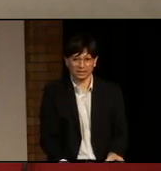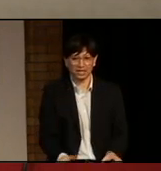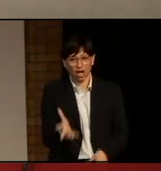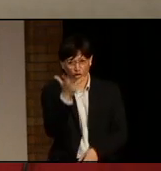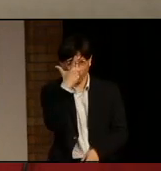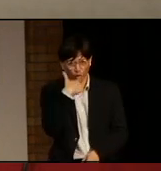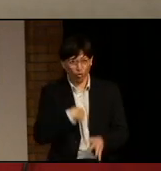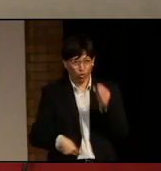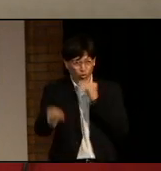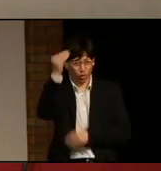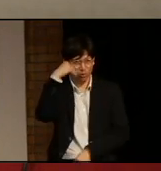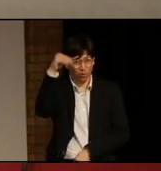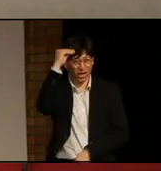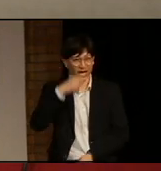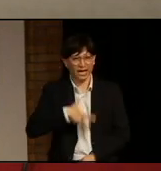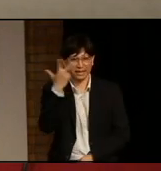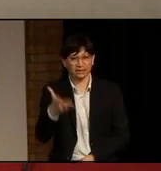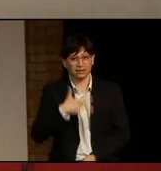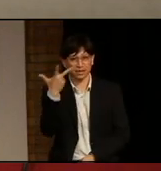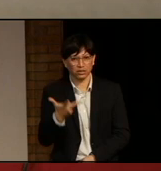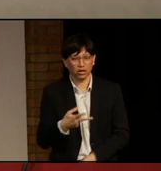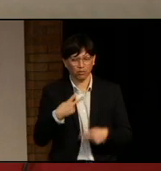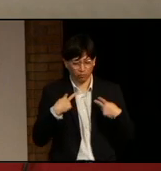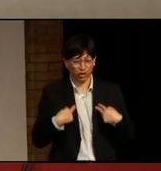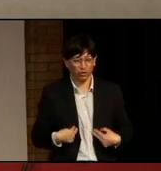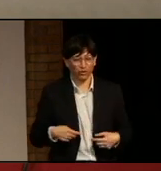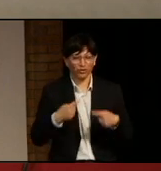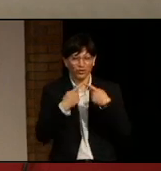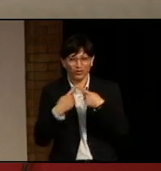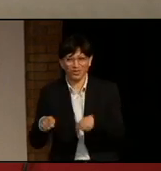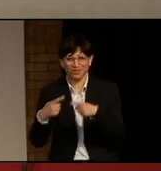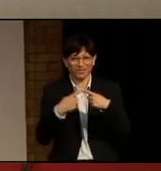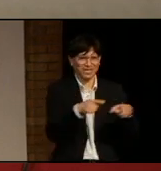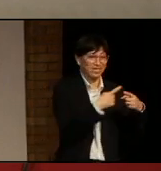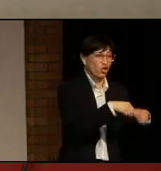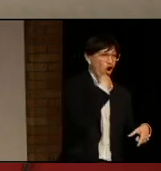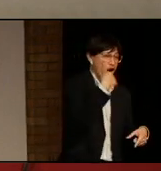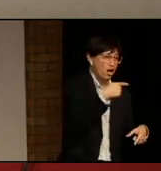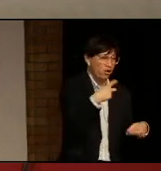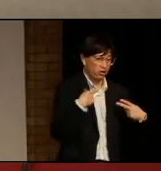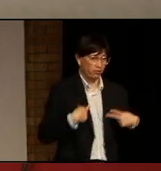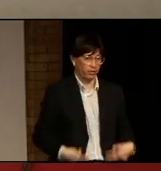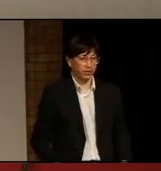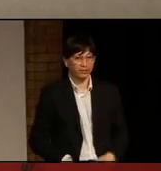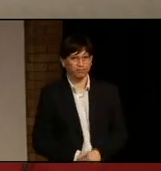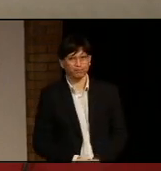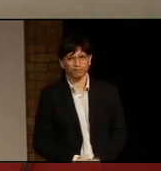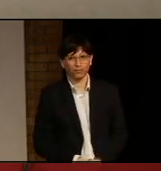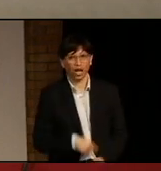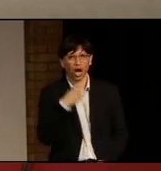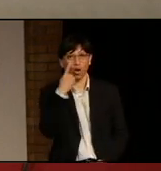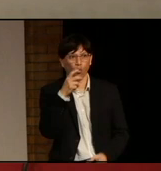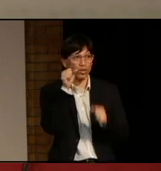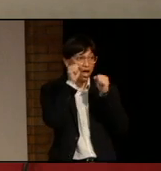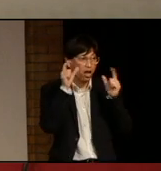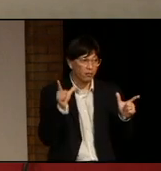linguaggio dei segni vivano ora in modo diverso la loro vita e una delle espressioni